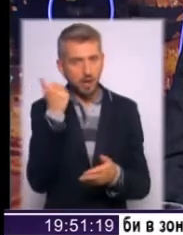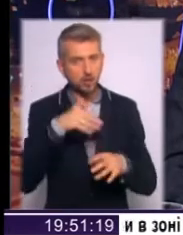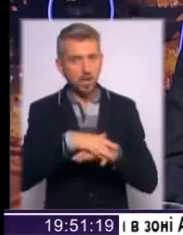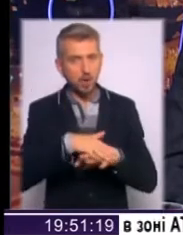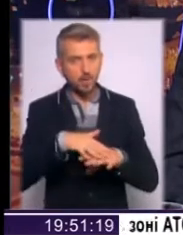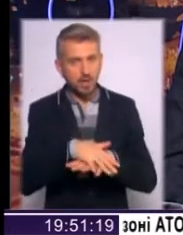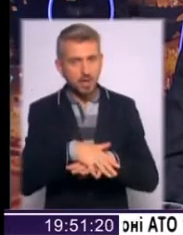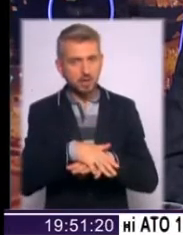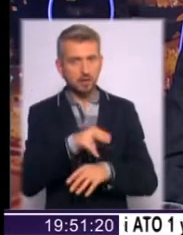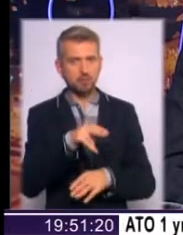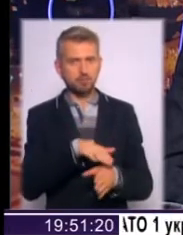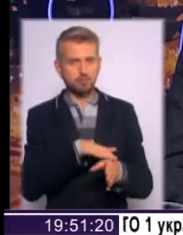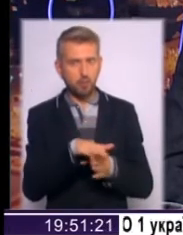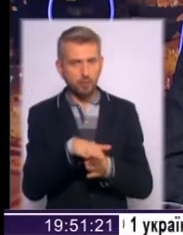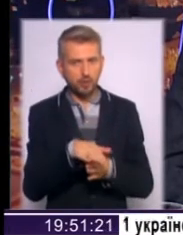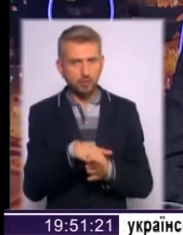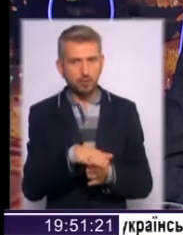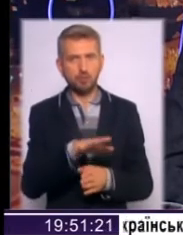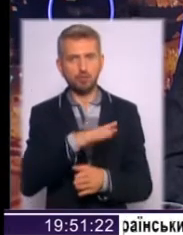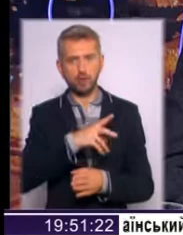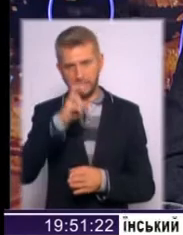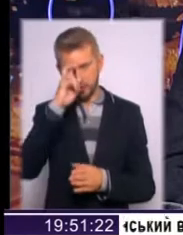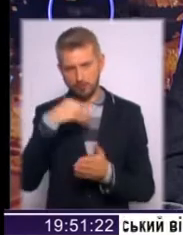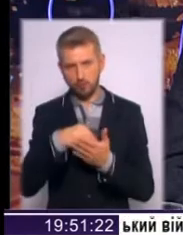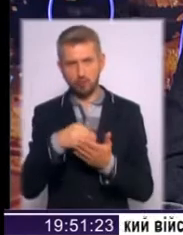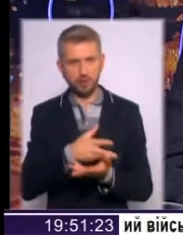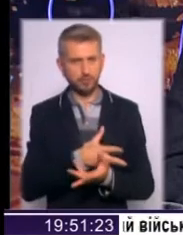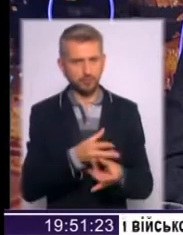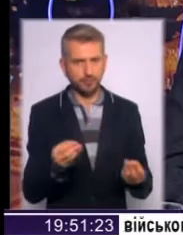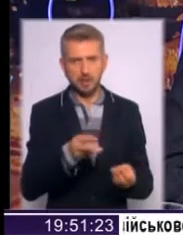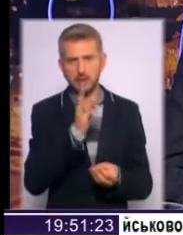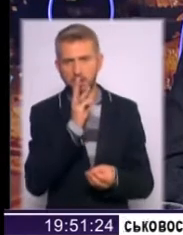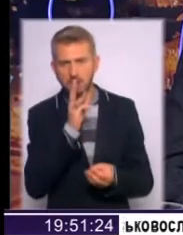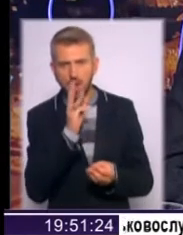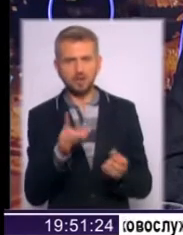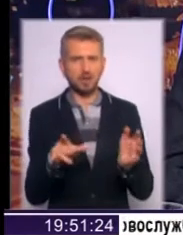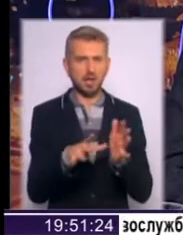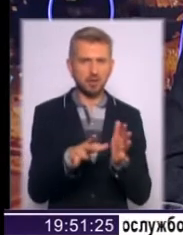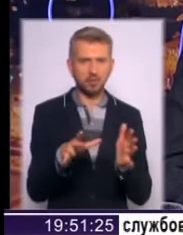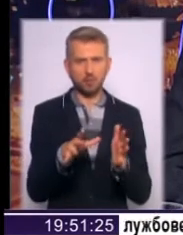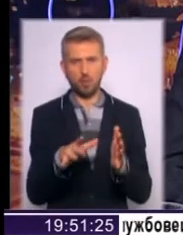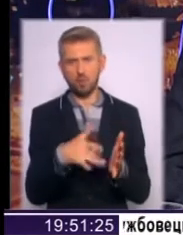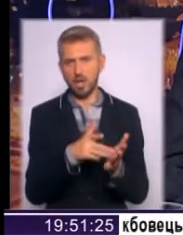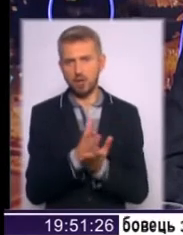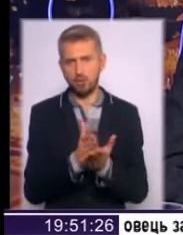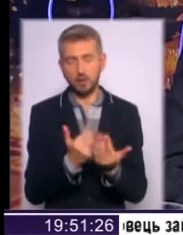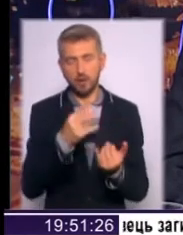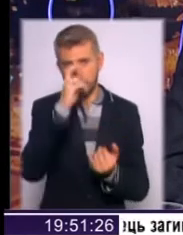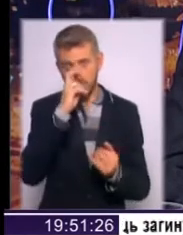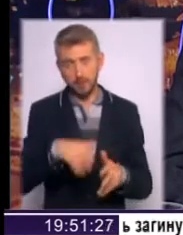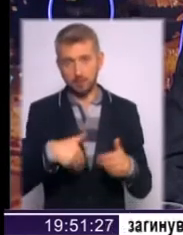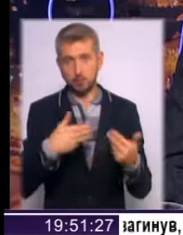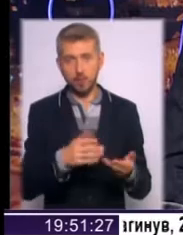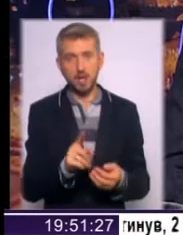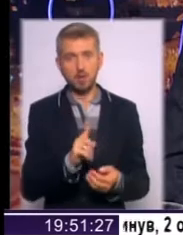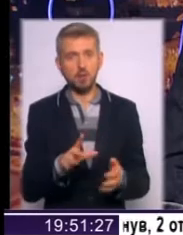рахувалися повністю, йшли з державного бюджету на зарплату, енергоносії, комунальні послуги. Зараз держава запропонувала,